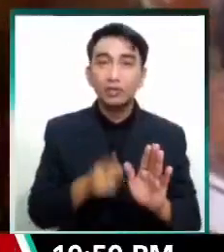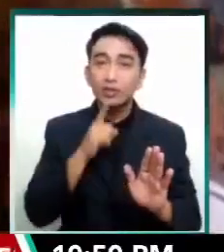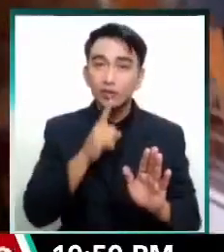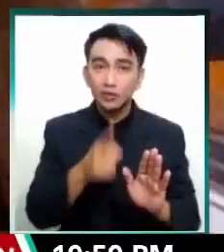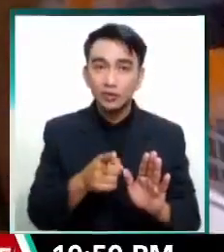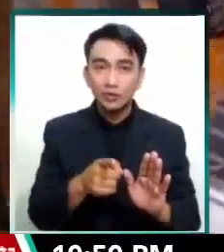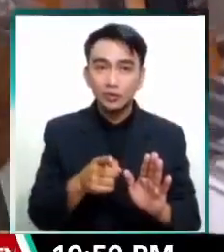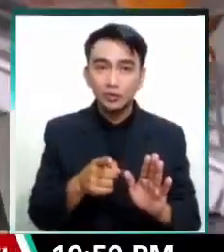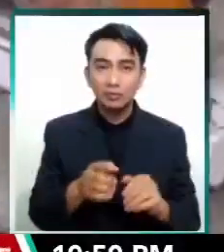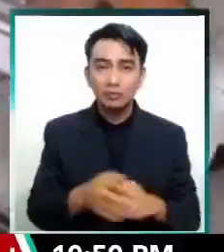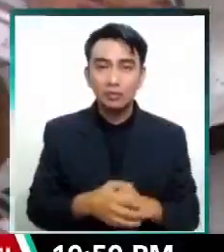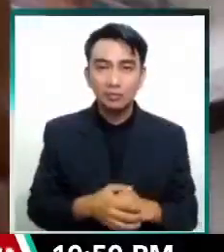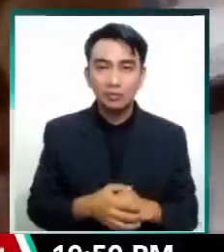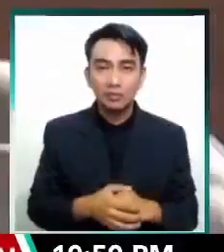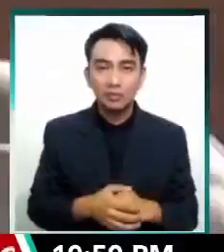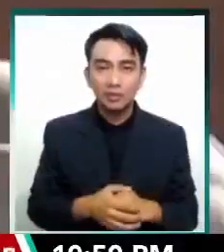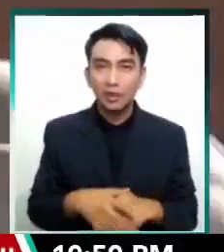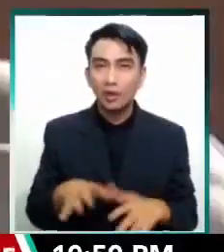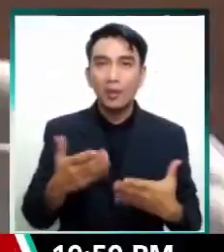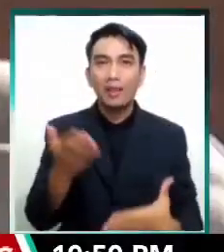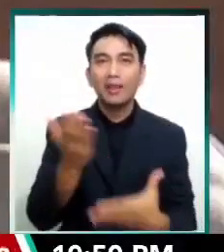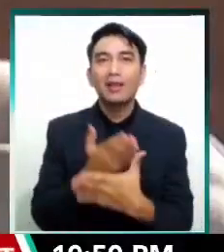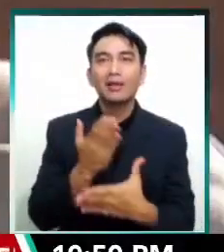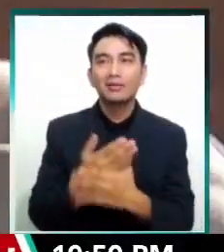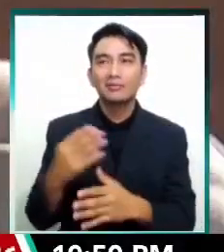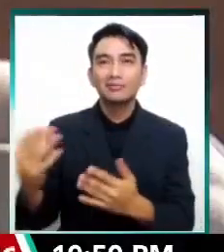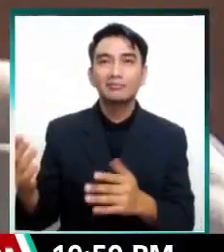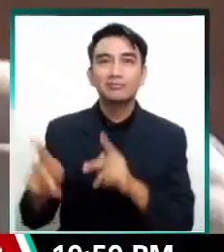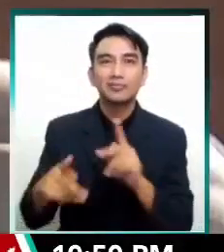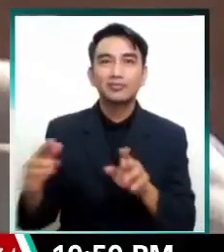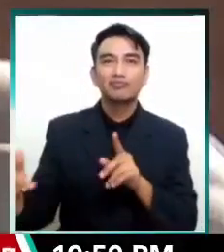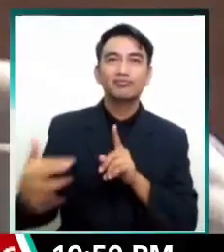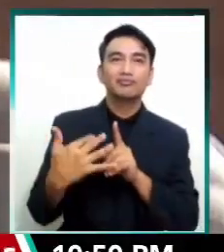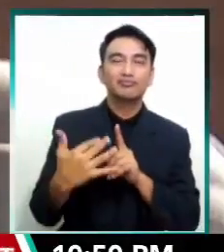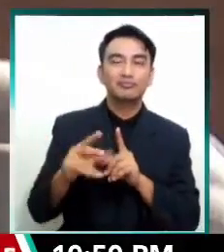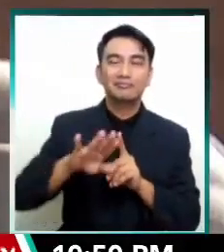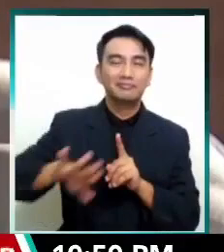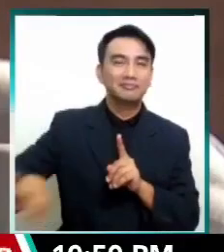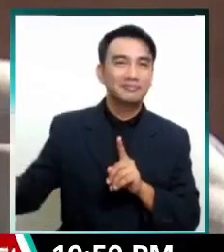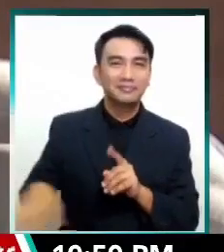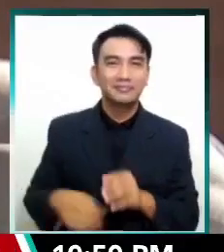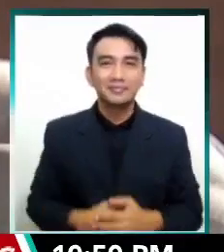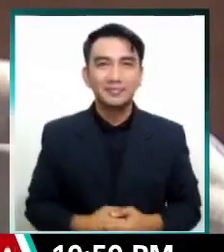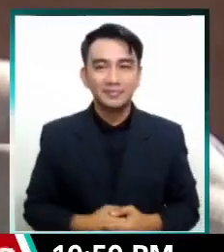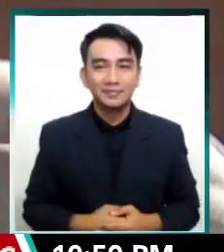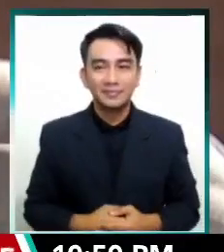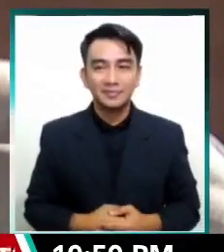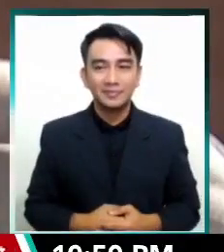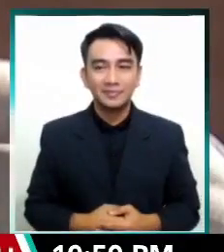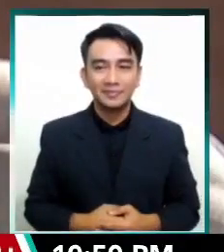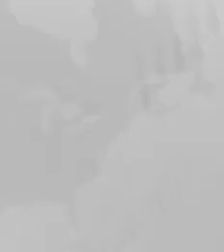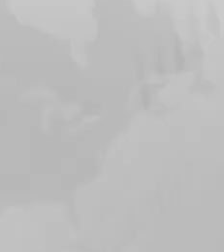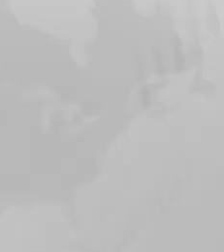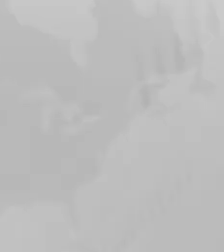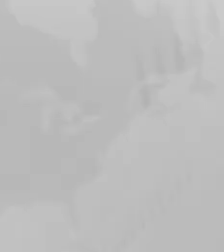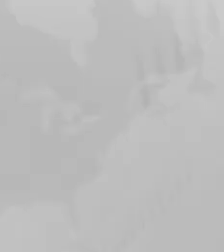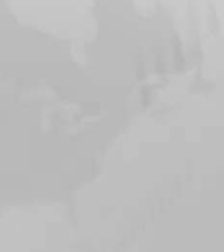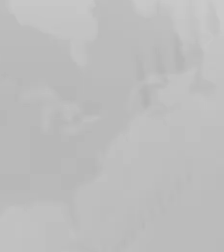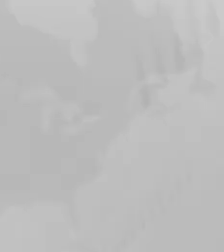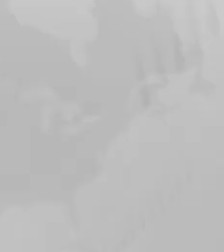nang aabala sa kanya. Nelson Canlas, nagbabalita para sa GMA Integrated News.